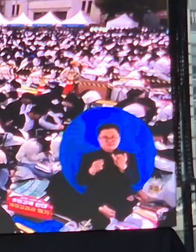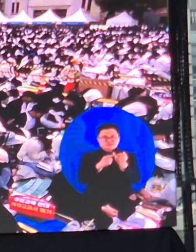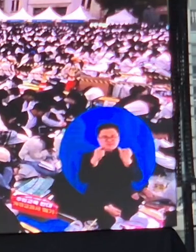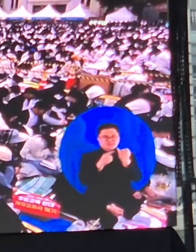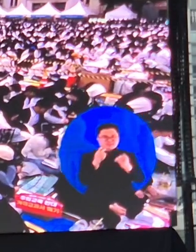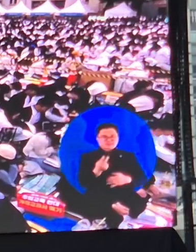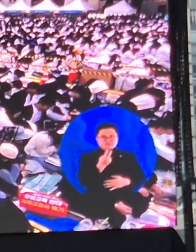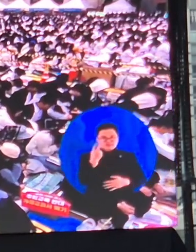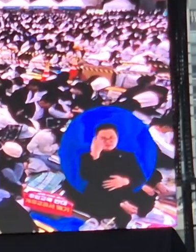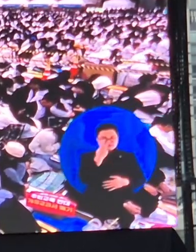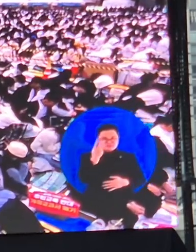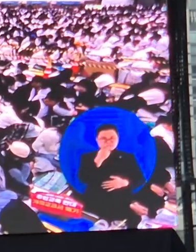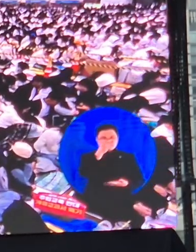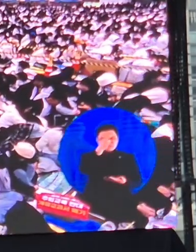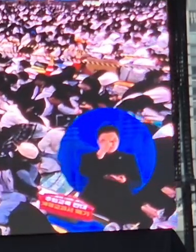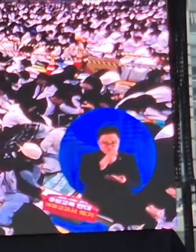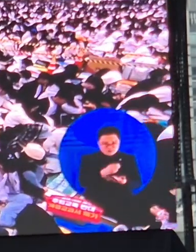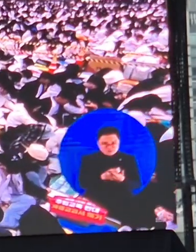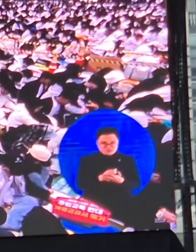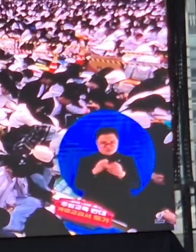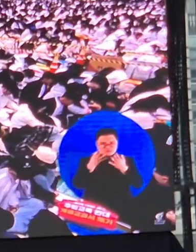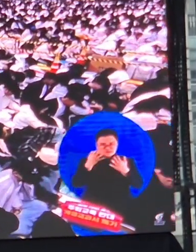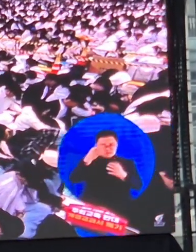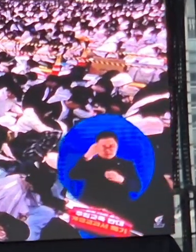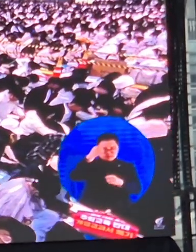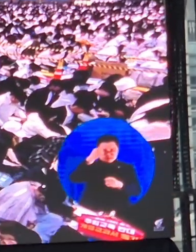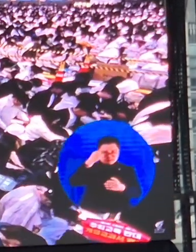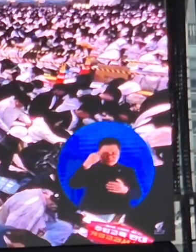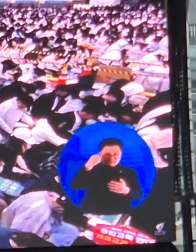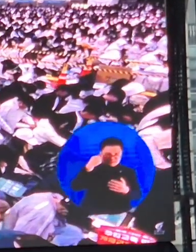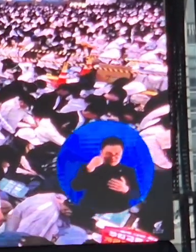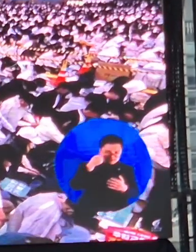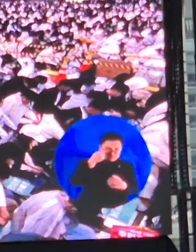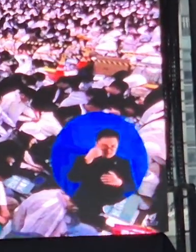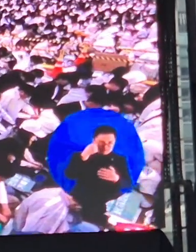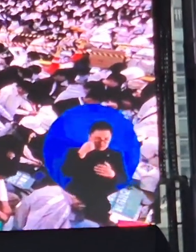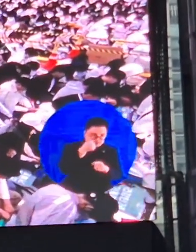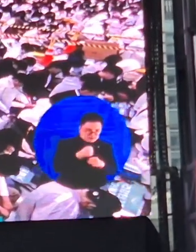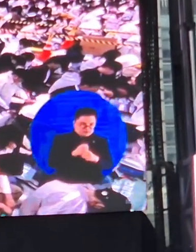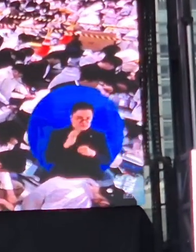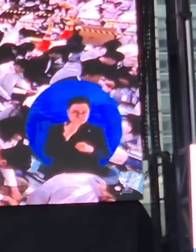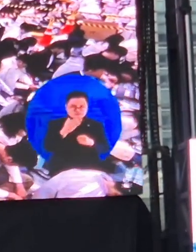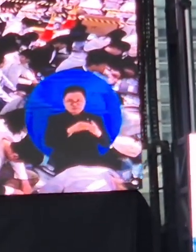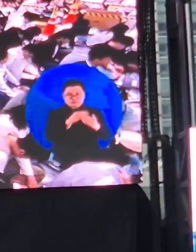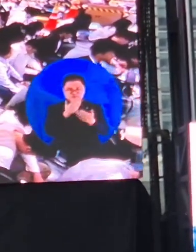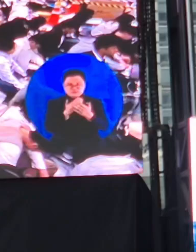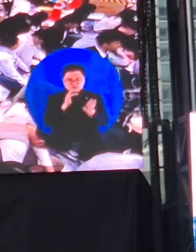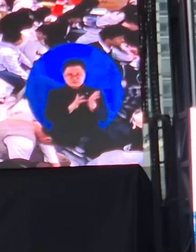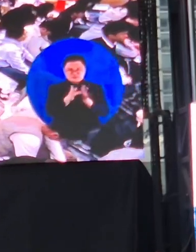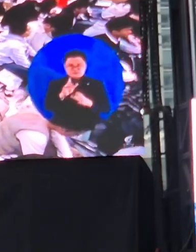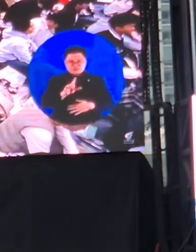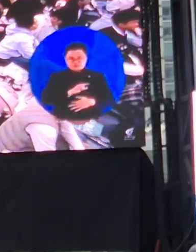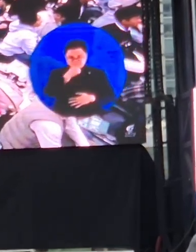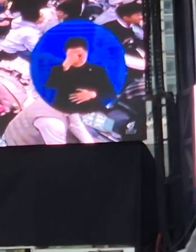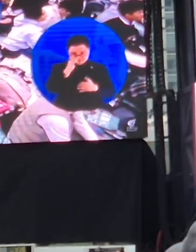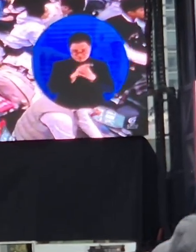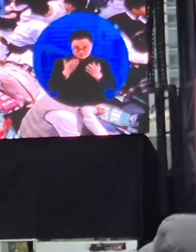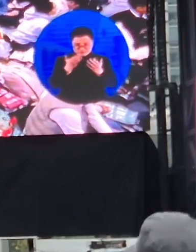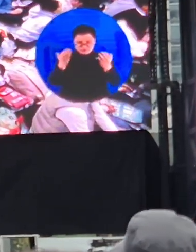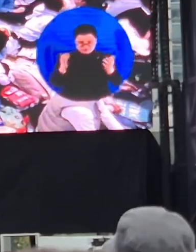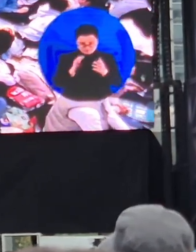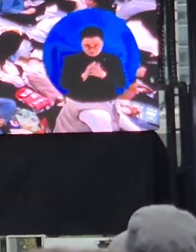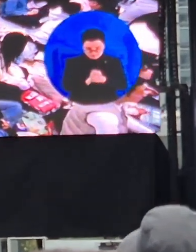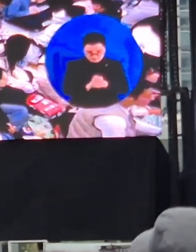태아생명보호법이 제정되게 도와주시옵소서. 예수 그리스도 이름으로 기도드리옵나이다.